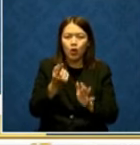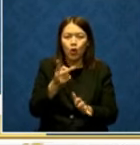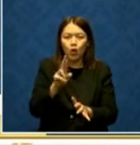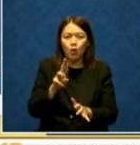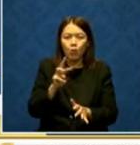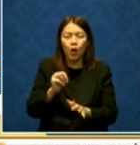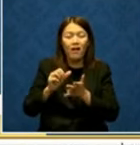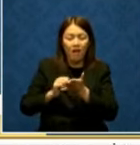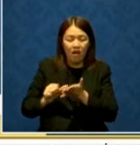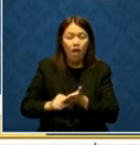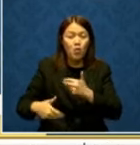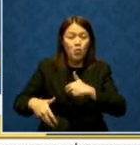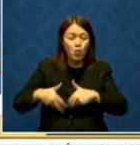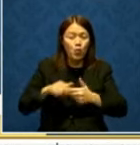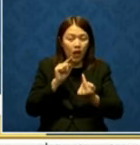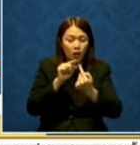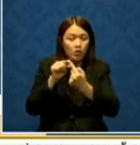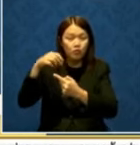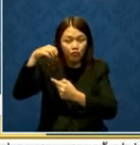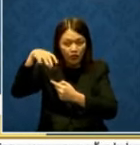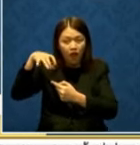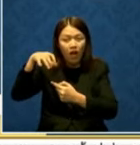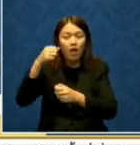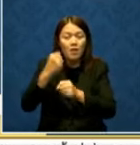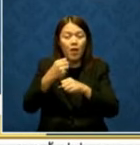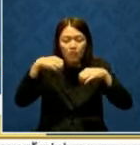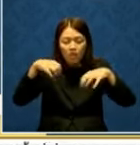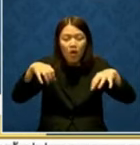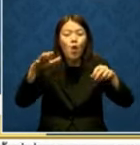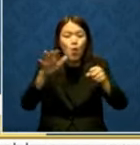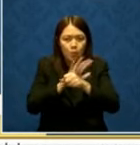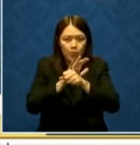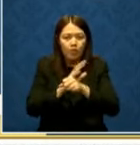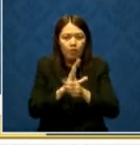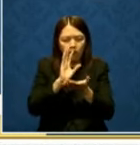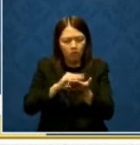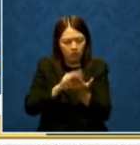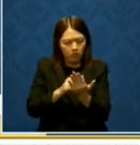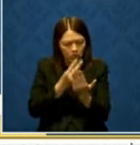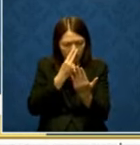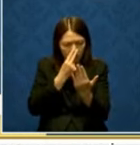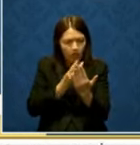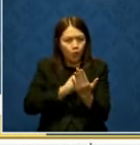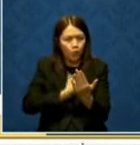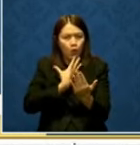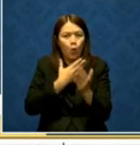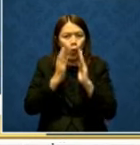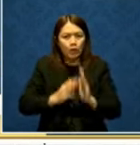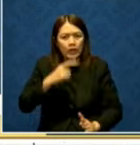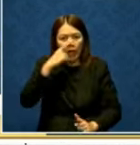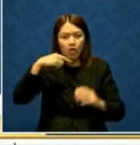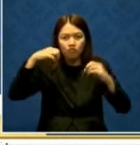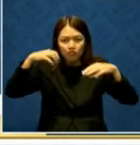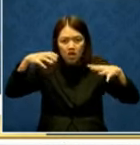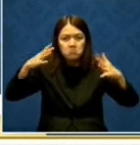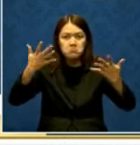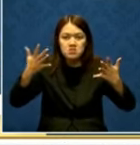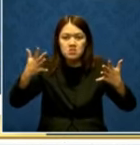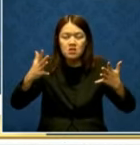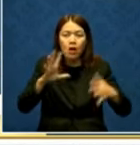ดำเนินการแก้ไขให้ประชาชนเข้าถึงไฟฟ้าในครัวเรือนซึ่งผมเห็นข้อมูลแล้วก็ตกใจนะครับว่ามีพี่น้องคนไทยเนี่ยยังไม่มีไฟฟ้า